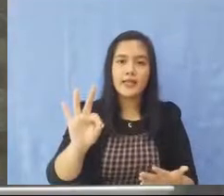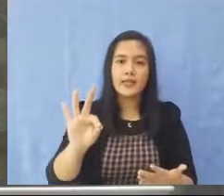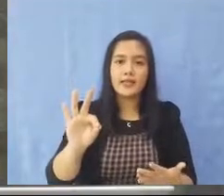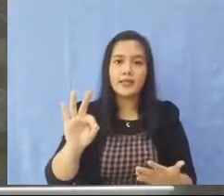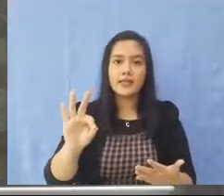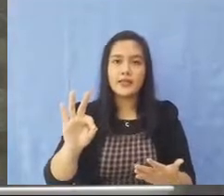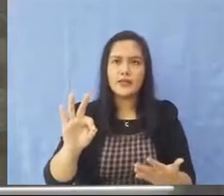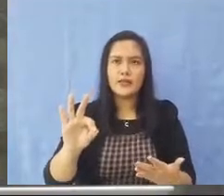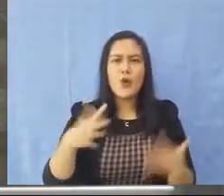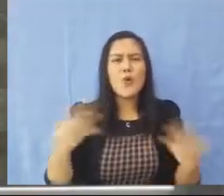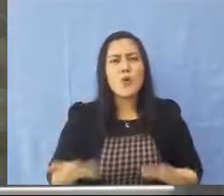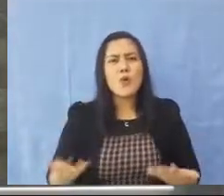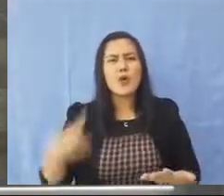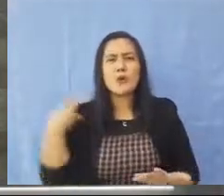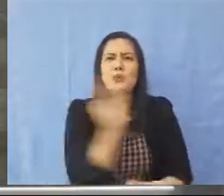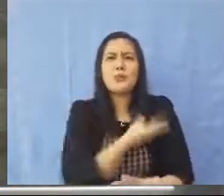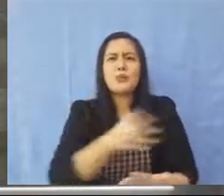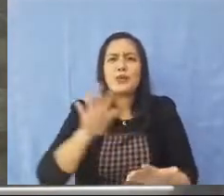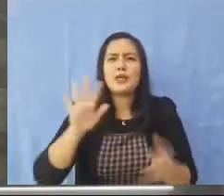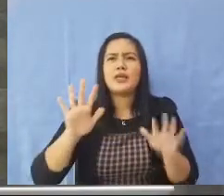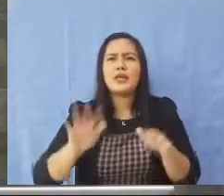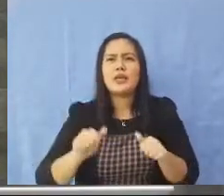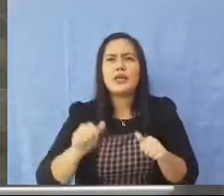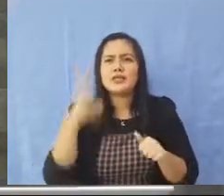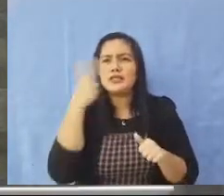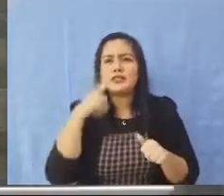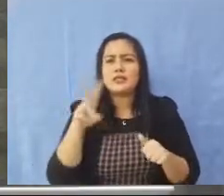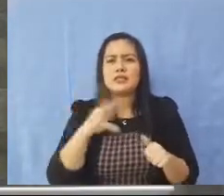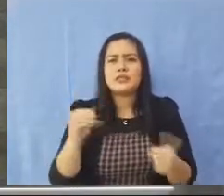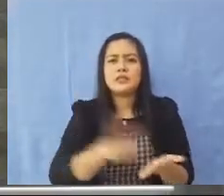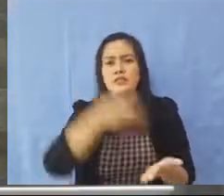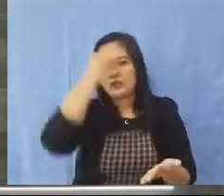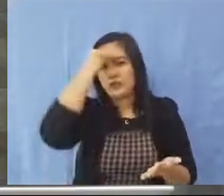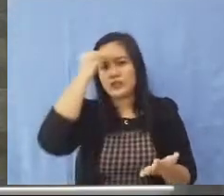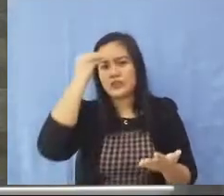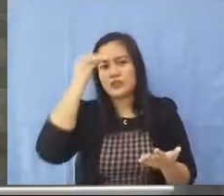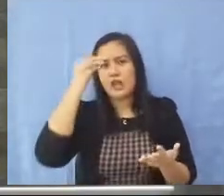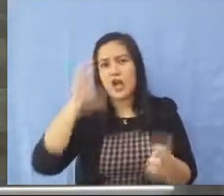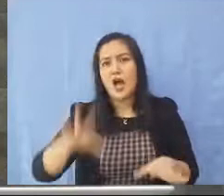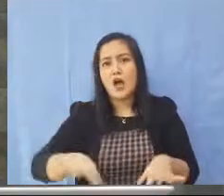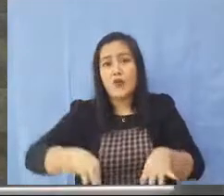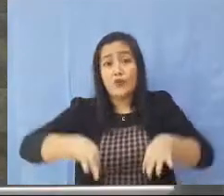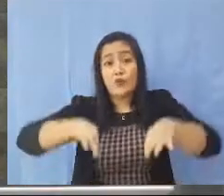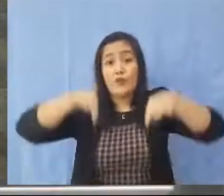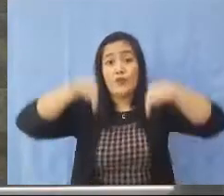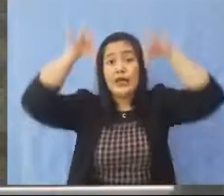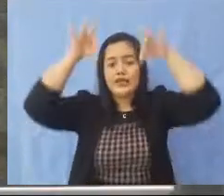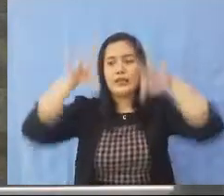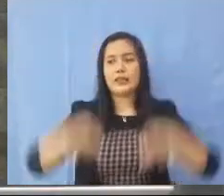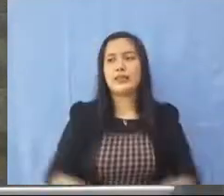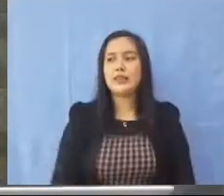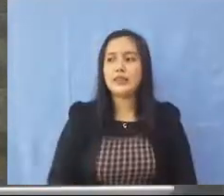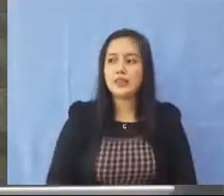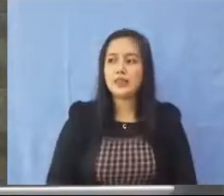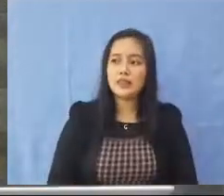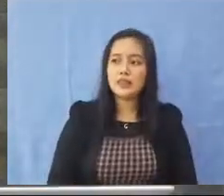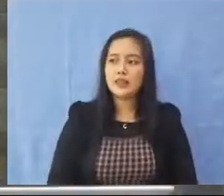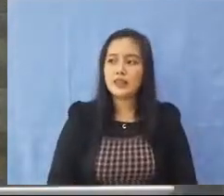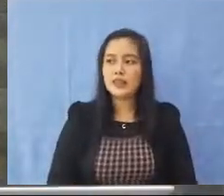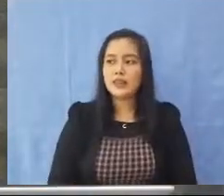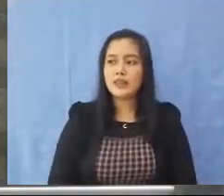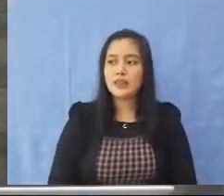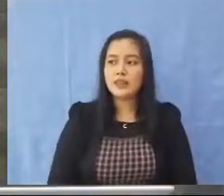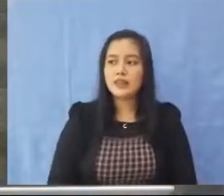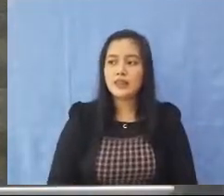Bakit? Yung condemnation part po na yan ng foundational chapters ay meron pong tatlong nilalaman. Ano po